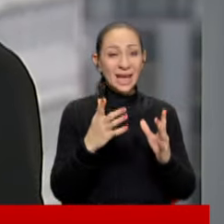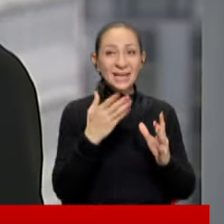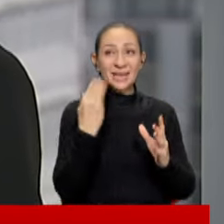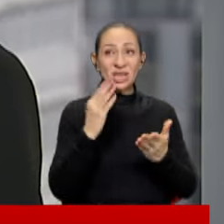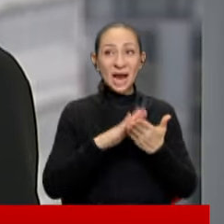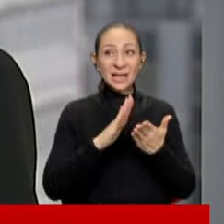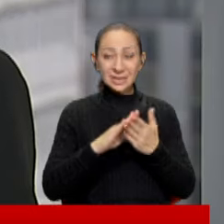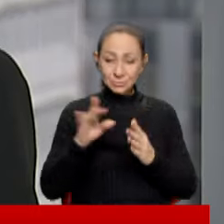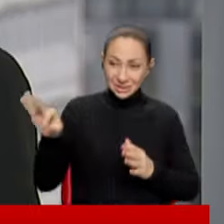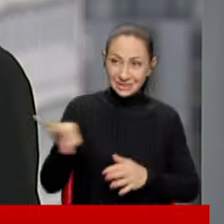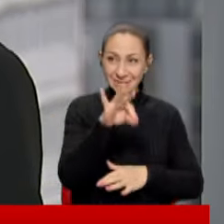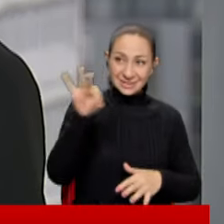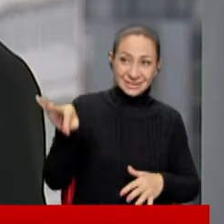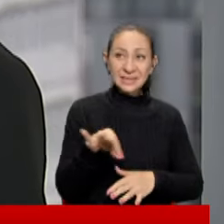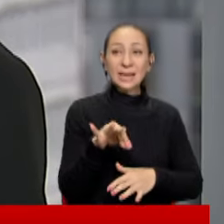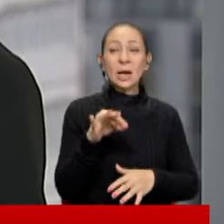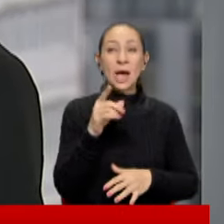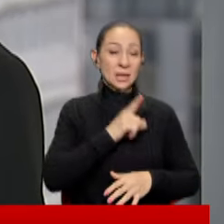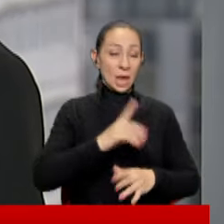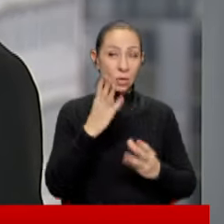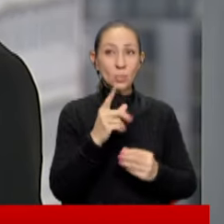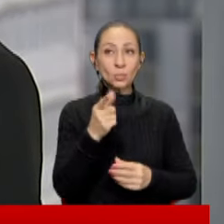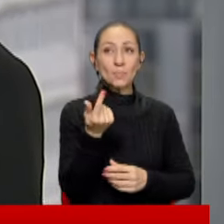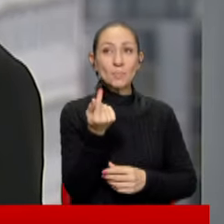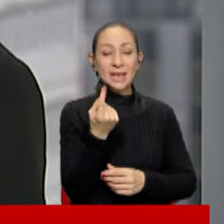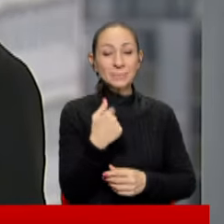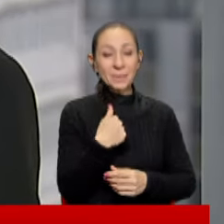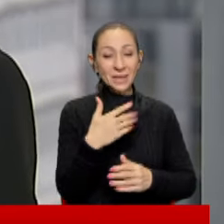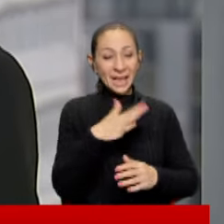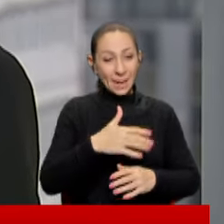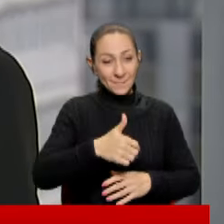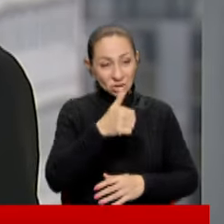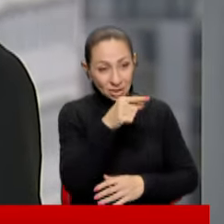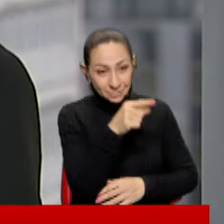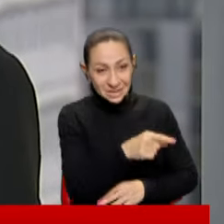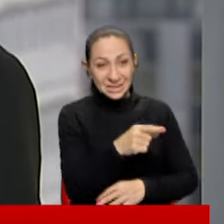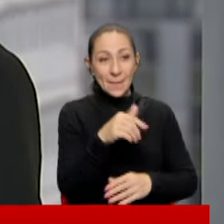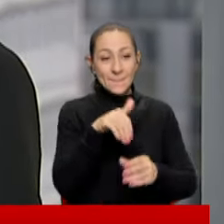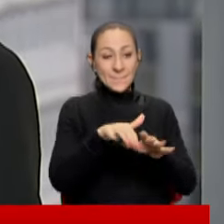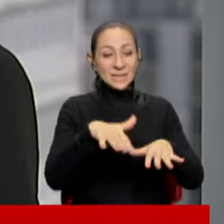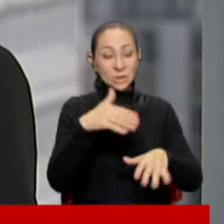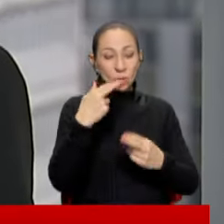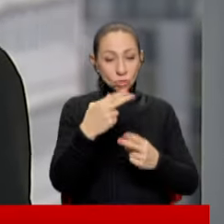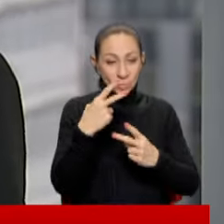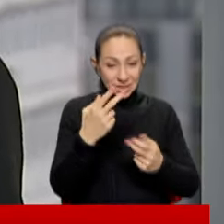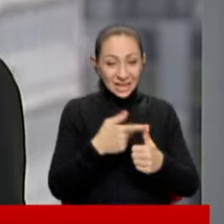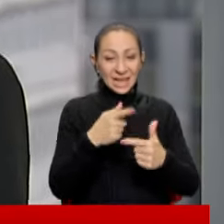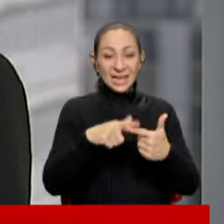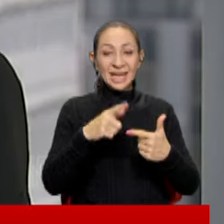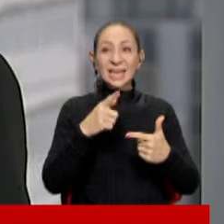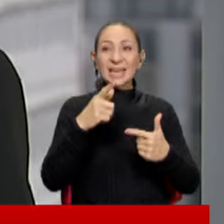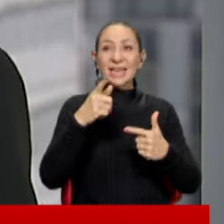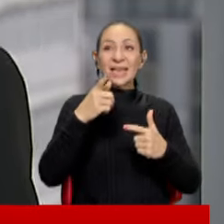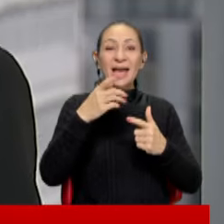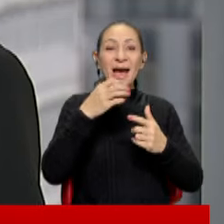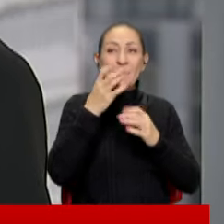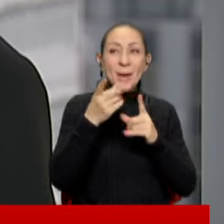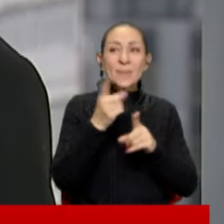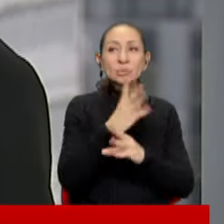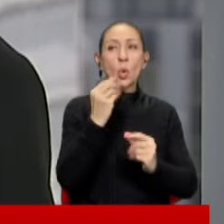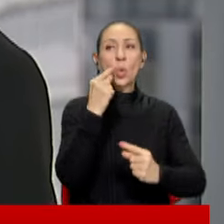genç arkadaşlarımızı aday olarak. Bu da biraz benim hani hem Sayın Genel Başkanımızın meclis konuşması, işte işin magazinel tarafı falan